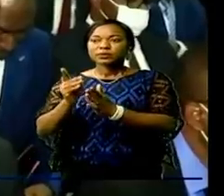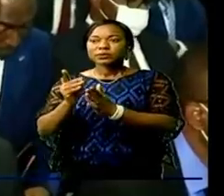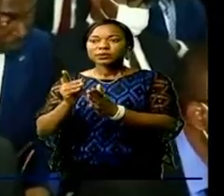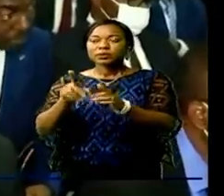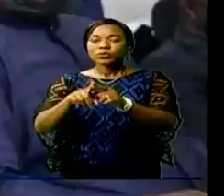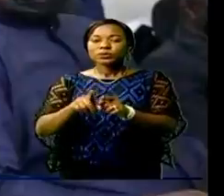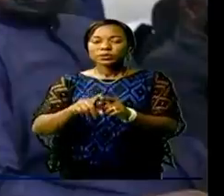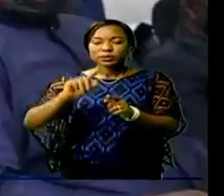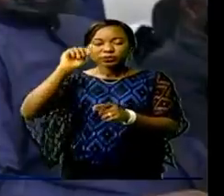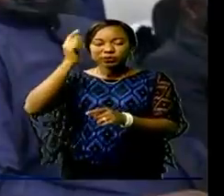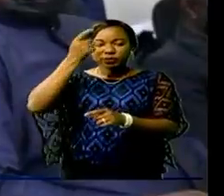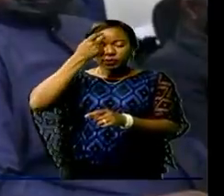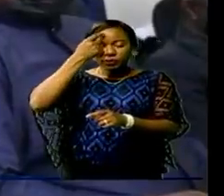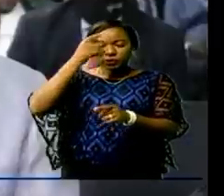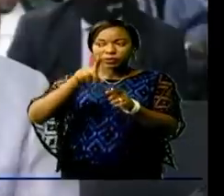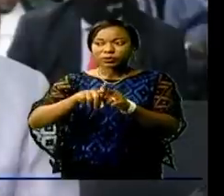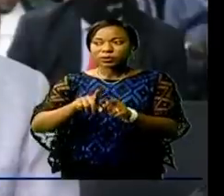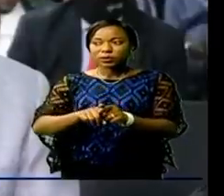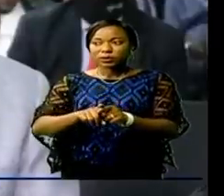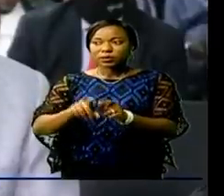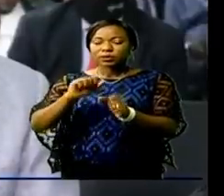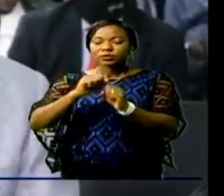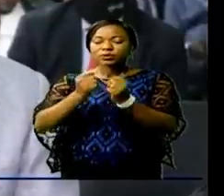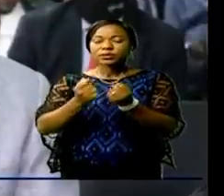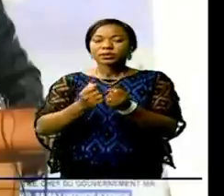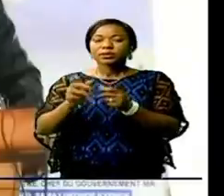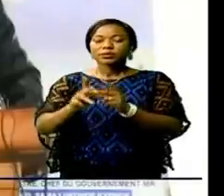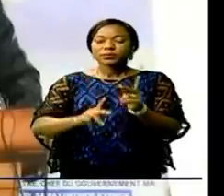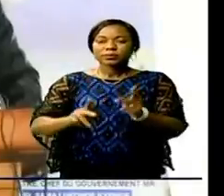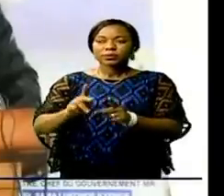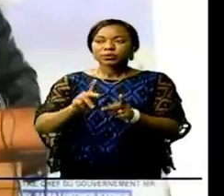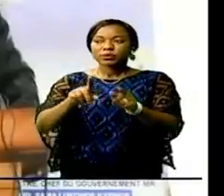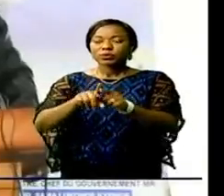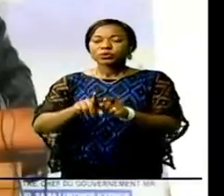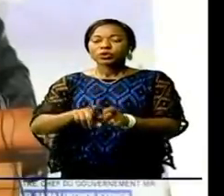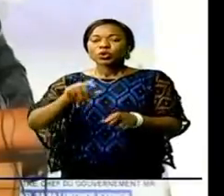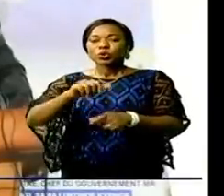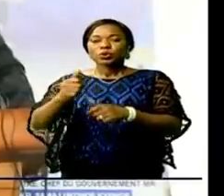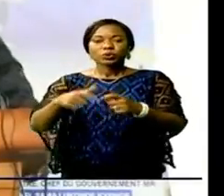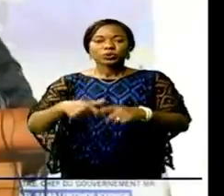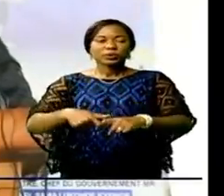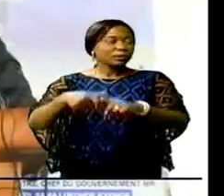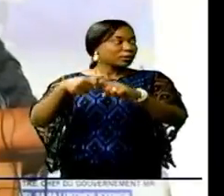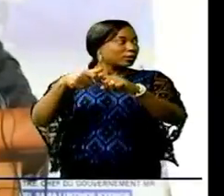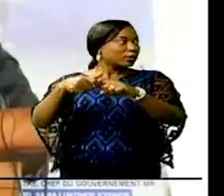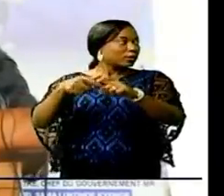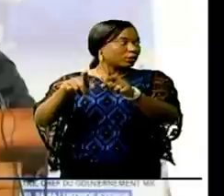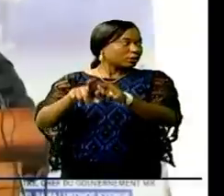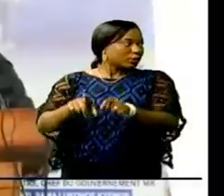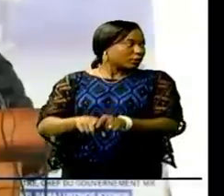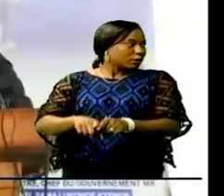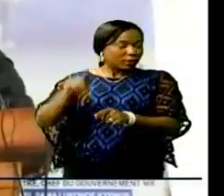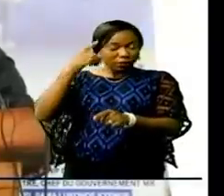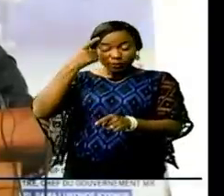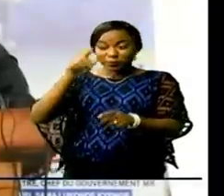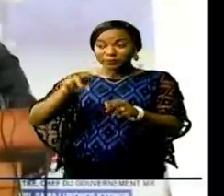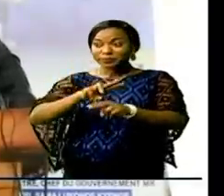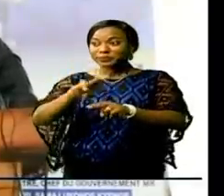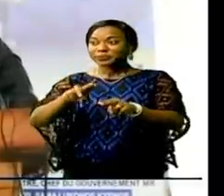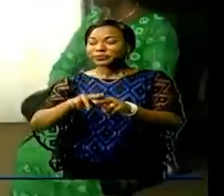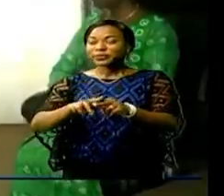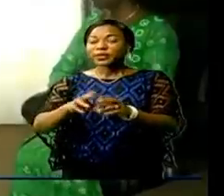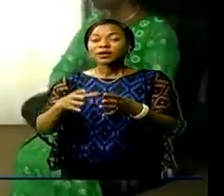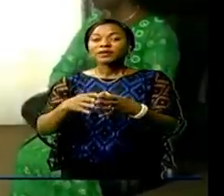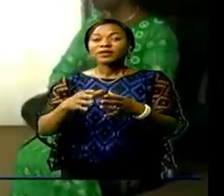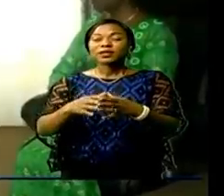que de gouvernance des entreprises publiques, dont certaines sont investies des missions de service public, a dit le secrétaire exécutif du COPIREP. Avec